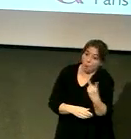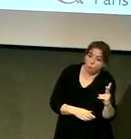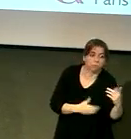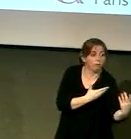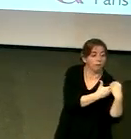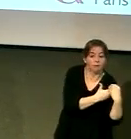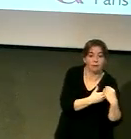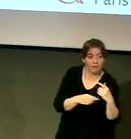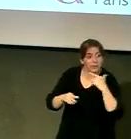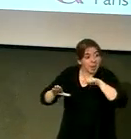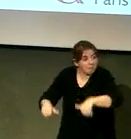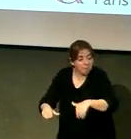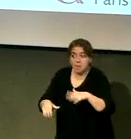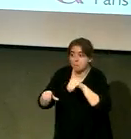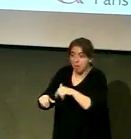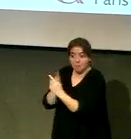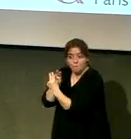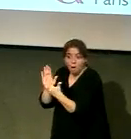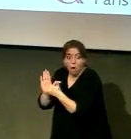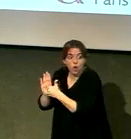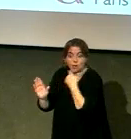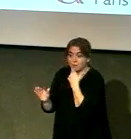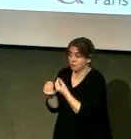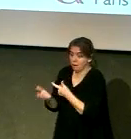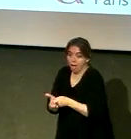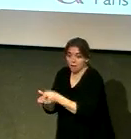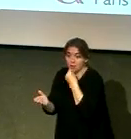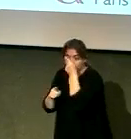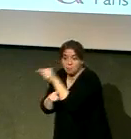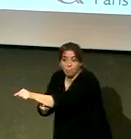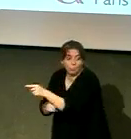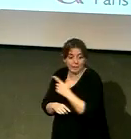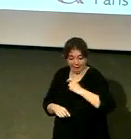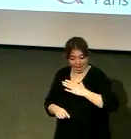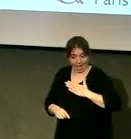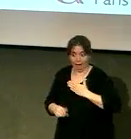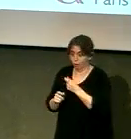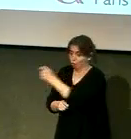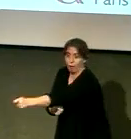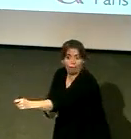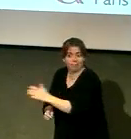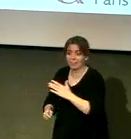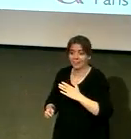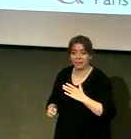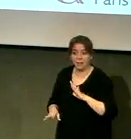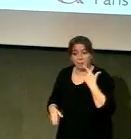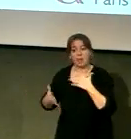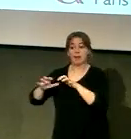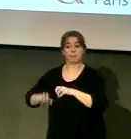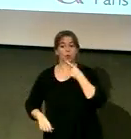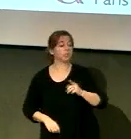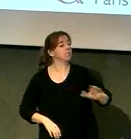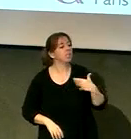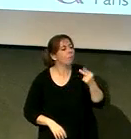nourrit hors de l'institution, elle lui laisse les clés de chez elle, et ça reste, c'est son fils. Mais on lui dit non, c'est terminé, c'est plus ton